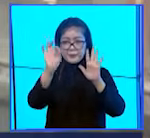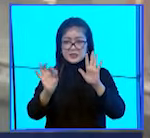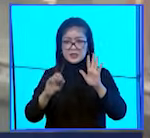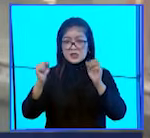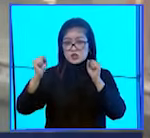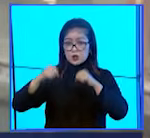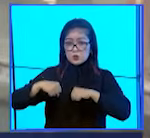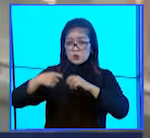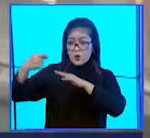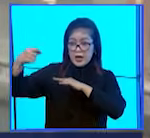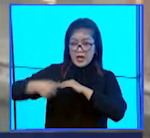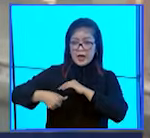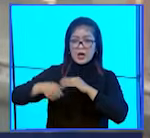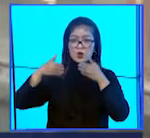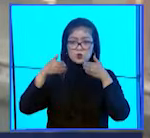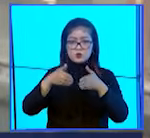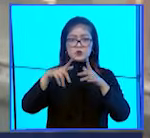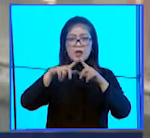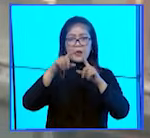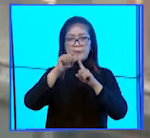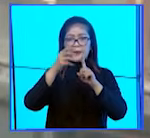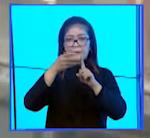dana alokasi khusus APBNP tahun